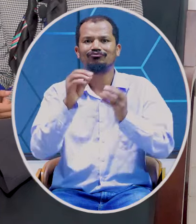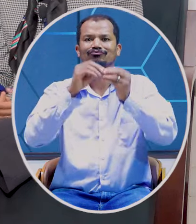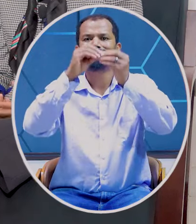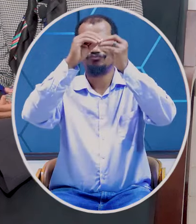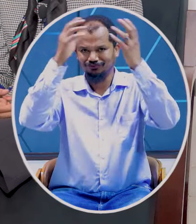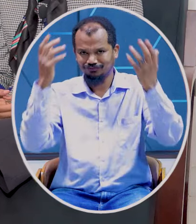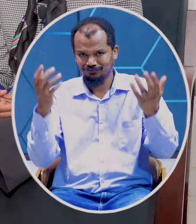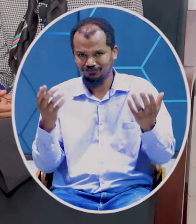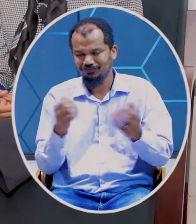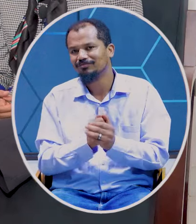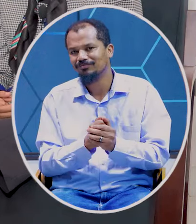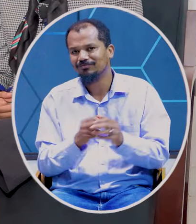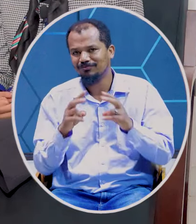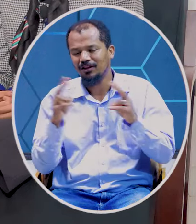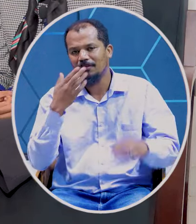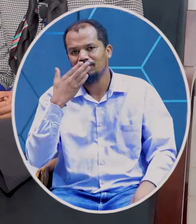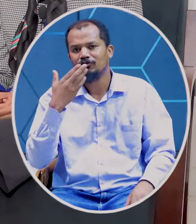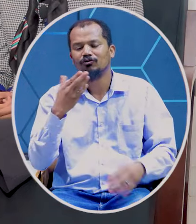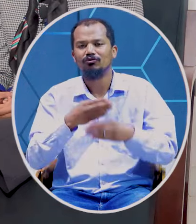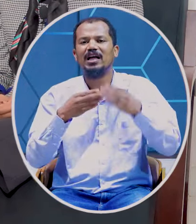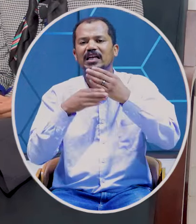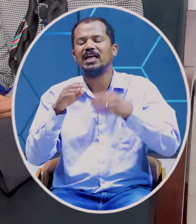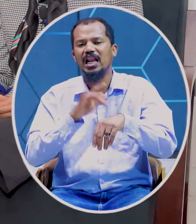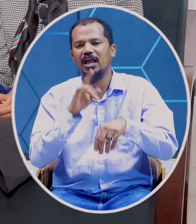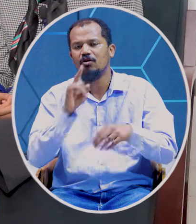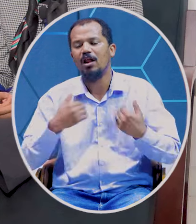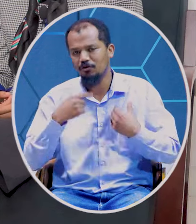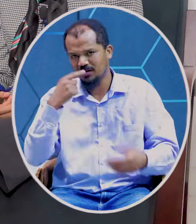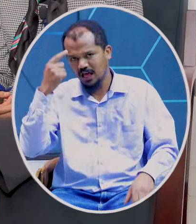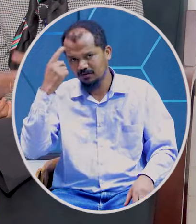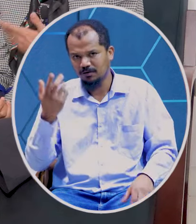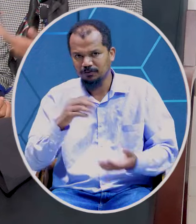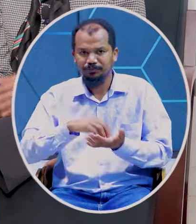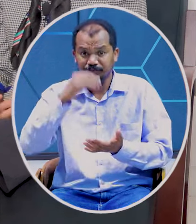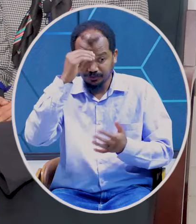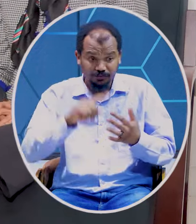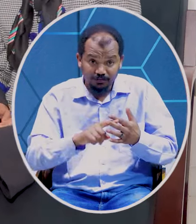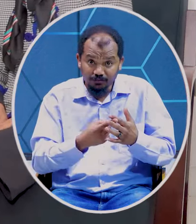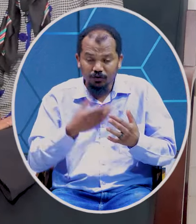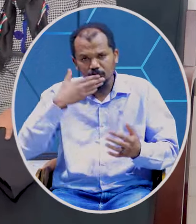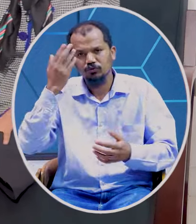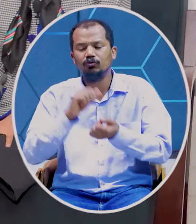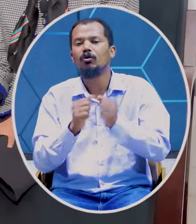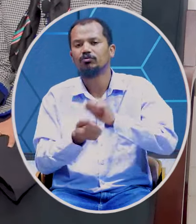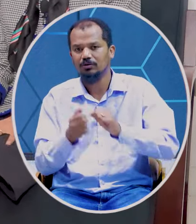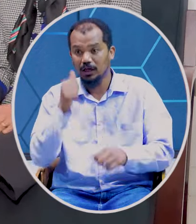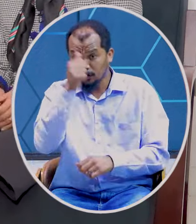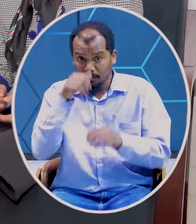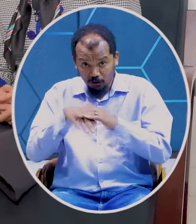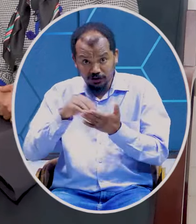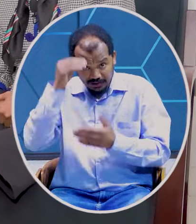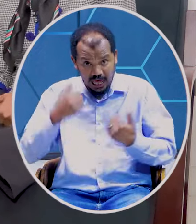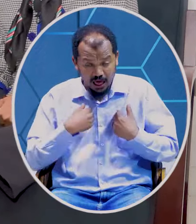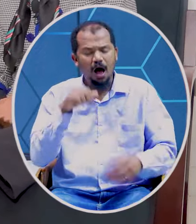ቁጥራችን ጨምሯል። በጣም ጥሩ ደረጃ ነው ያለው ብዬ አስባለሁ። እና ትምህርቱ በመጀመሩ ጥሩ ለውጥ አለ። ትምህርቱ ኢትዮጵያ